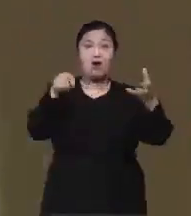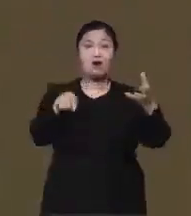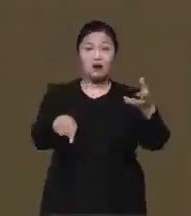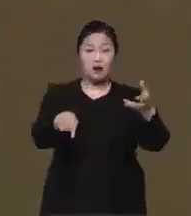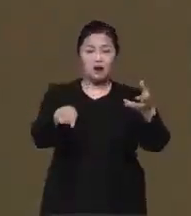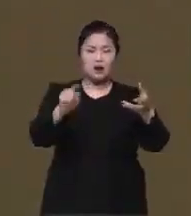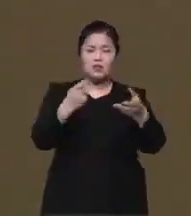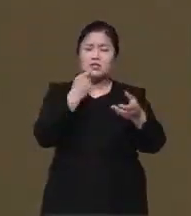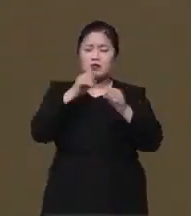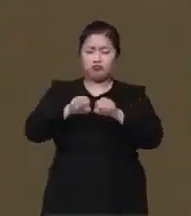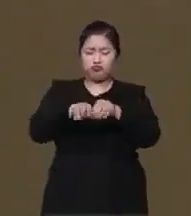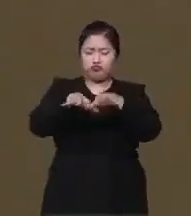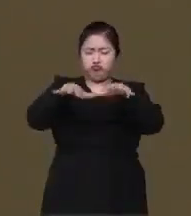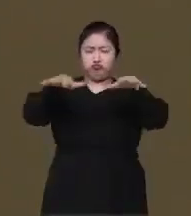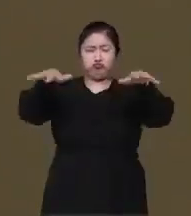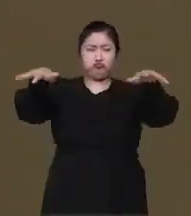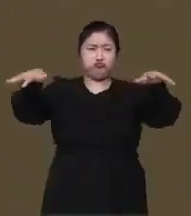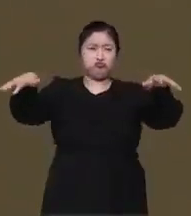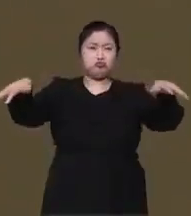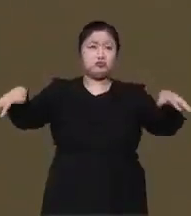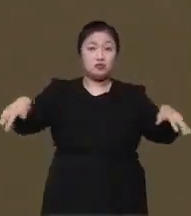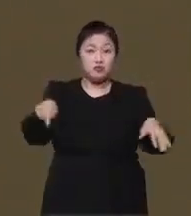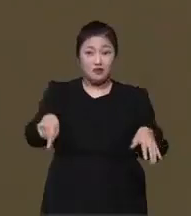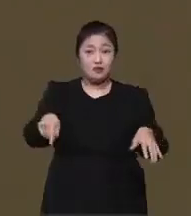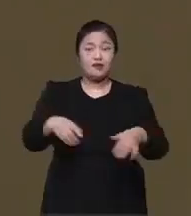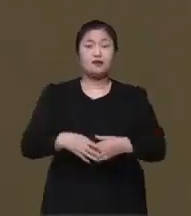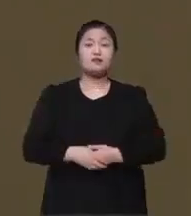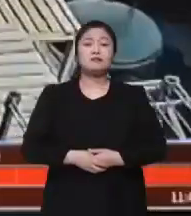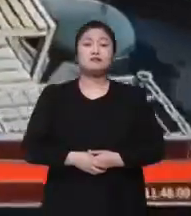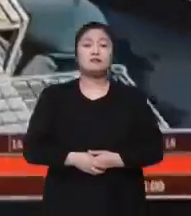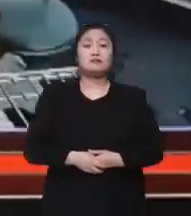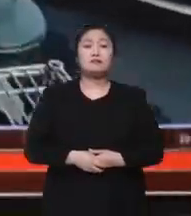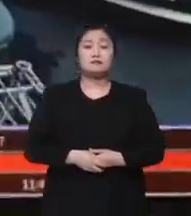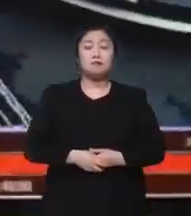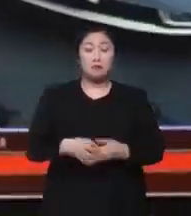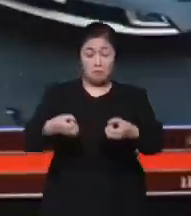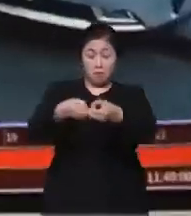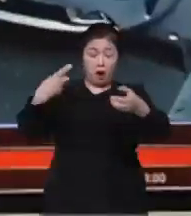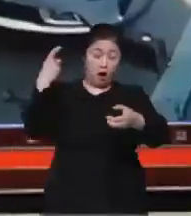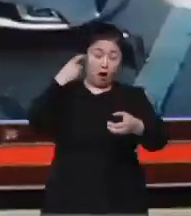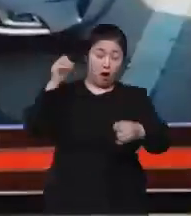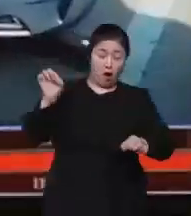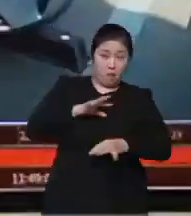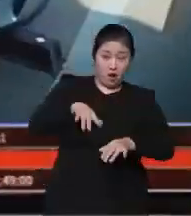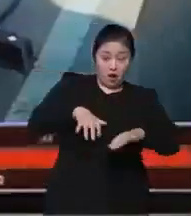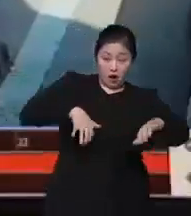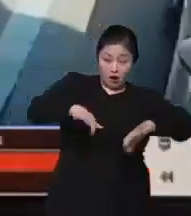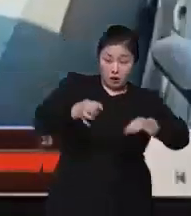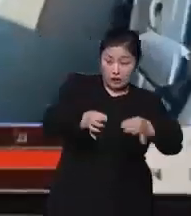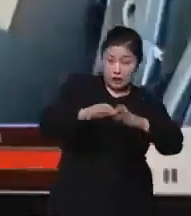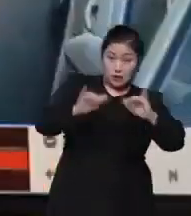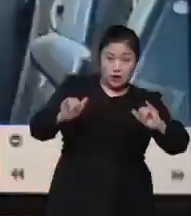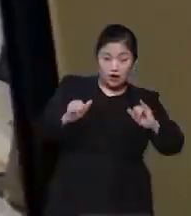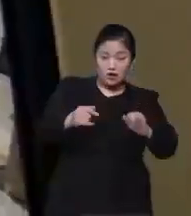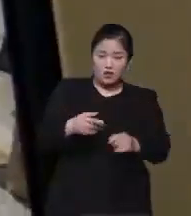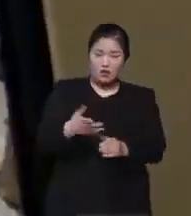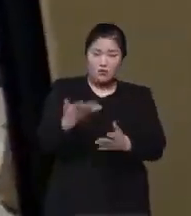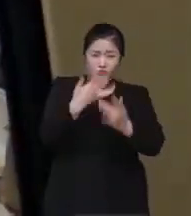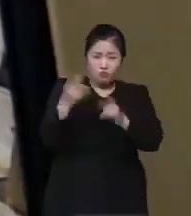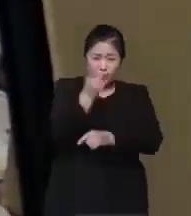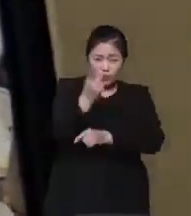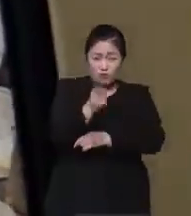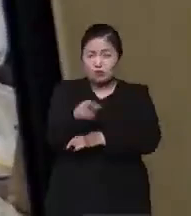폭발하면서 뿌연 연기가 순식간에 주변을 뒤덮습니다. 폭발음에 깜짝 놀란 주변 상인들이 소화기를